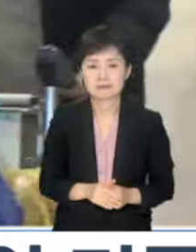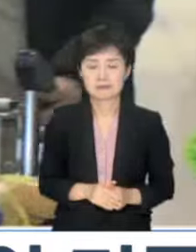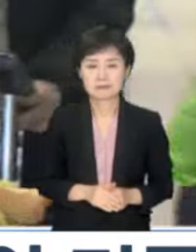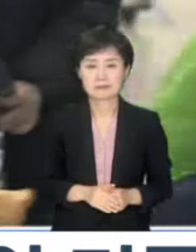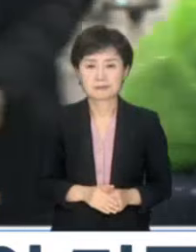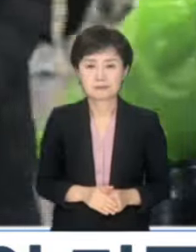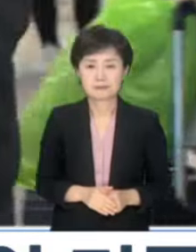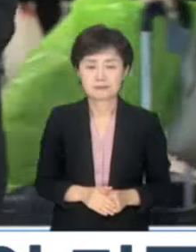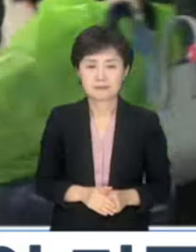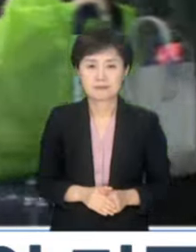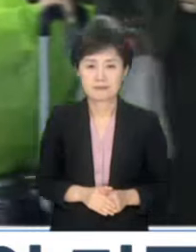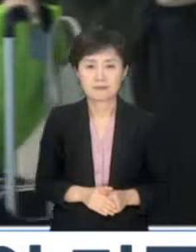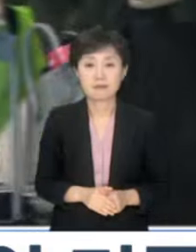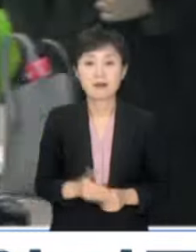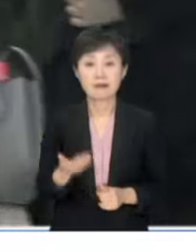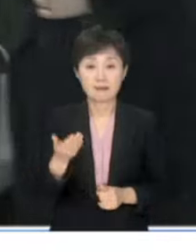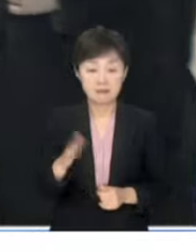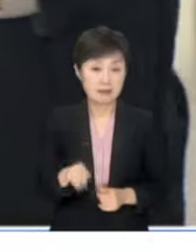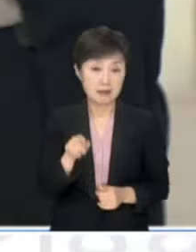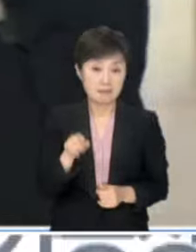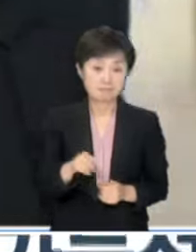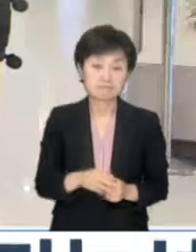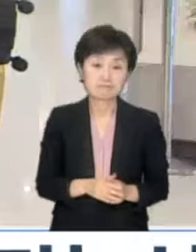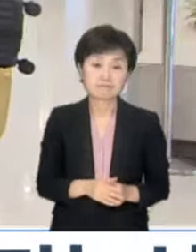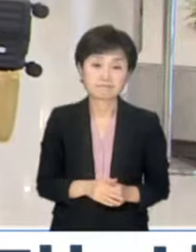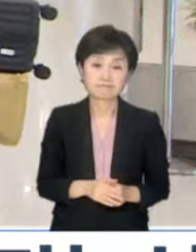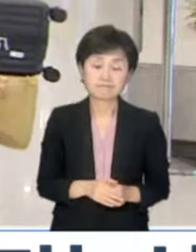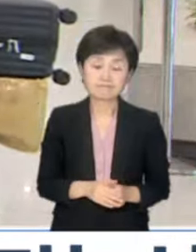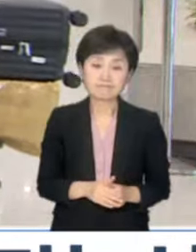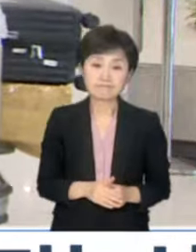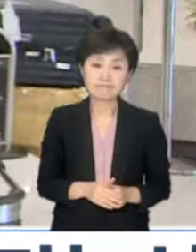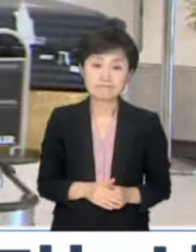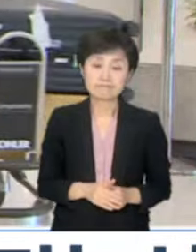보이고요. 네. 근데 사실은 이런 어떤 점이 유보적인 거예요?